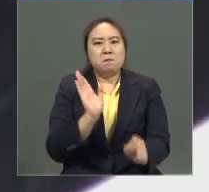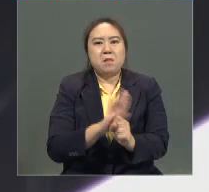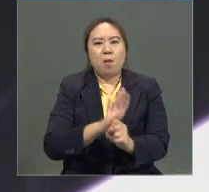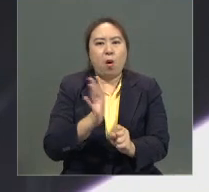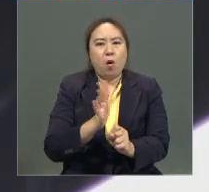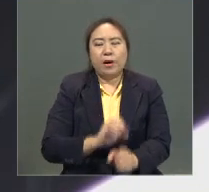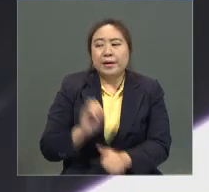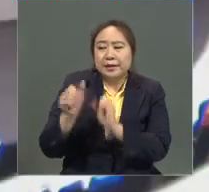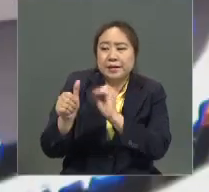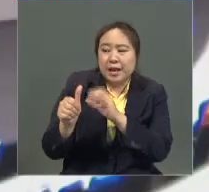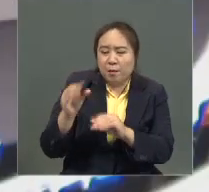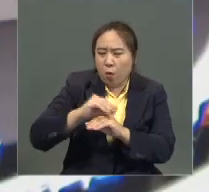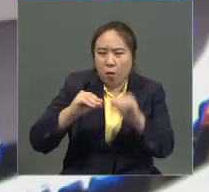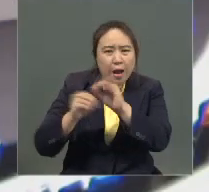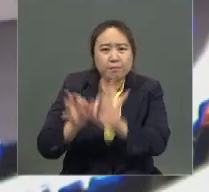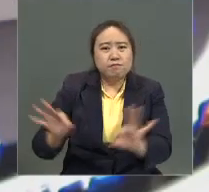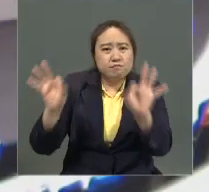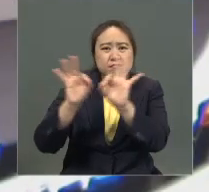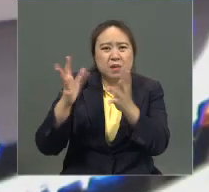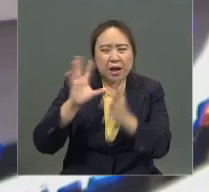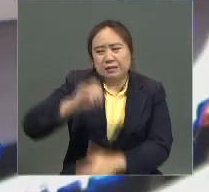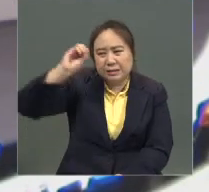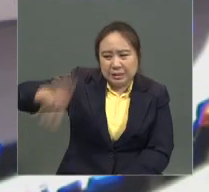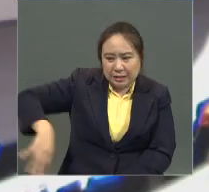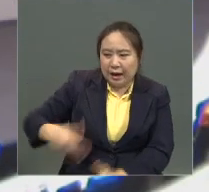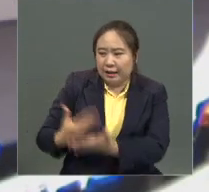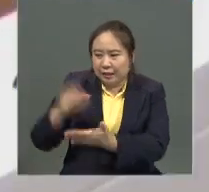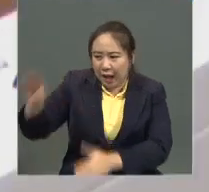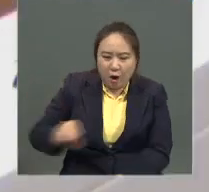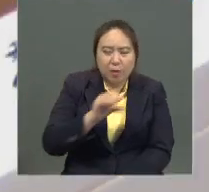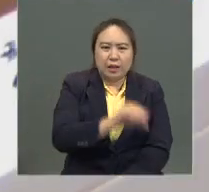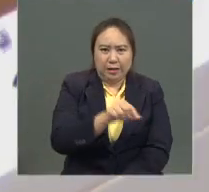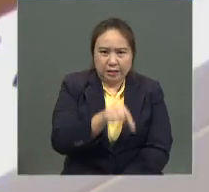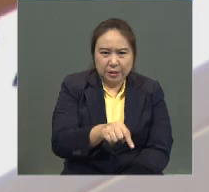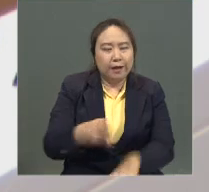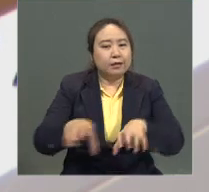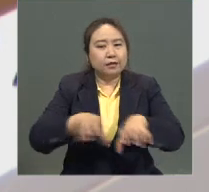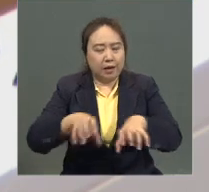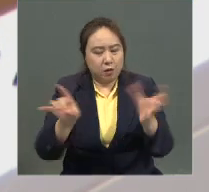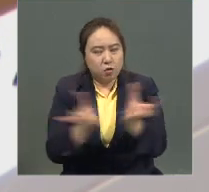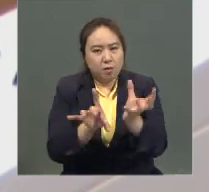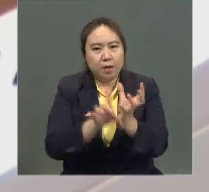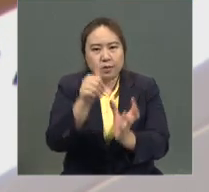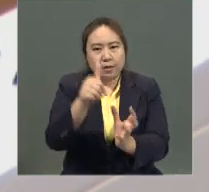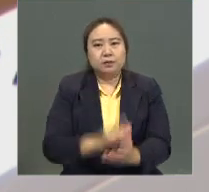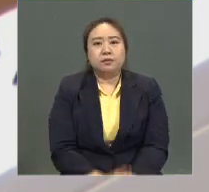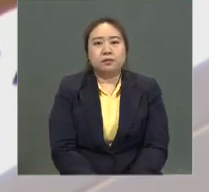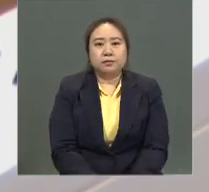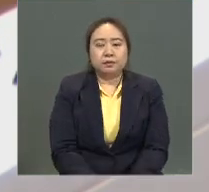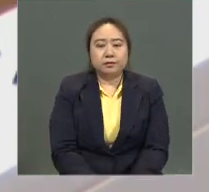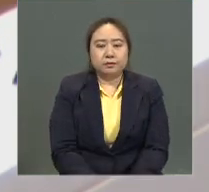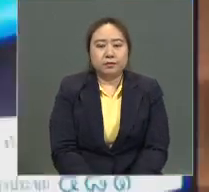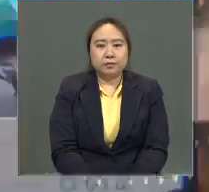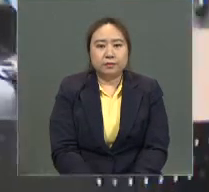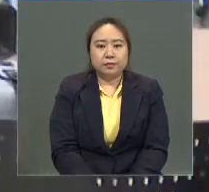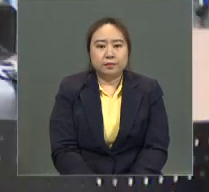ให้ตัดโครงการที่ไม่จำเป็นออกเพื่อที่จะโอนงบประมาณไปใช้จะทำให้การจัดสรรงบประมาณมีประสิทธิภาพมากขึ้นครับ